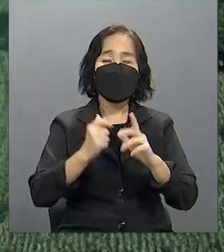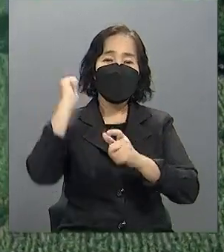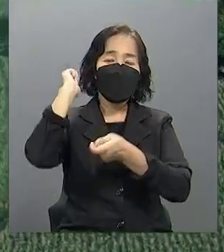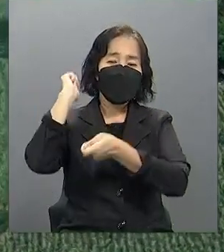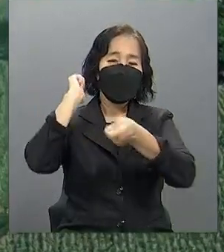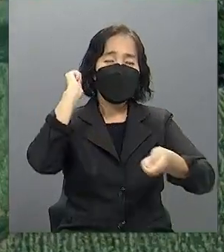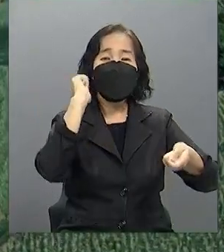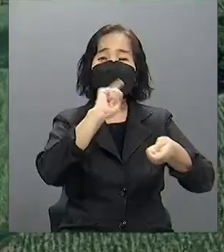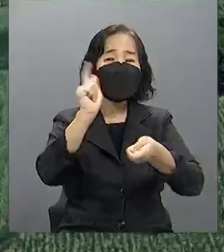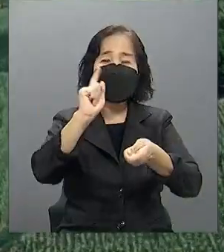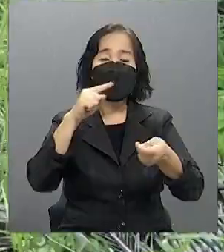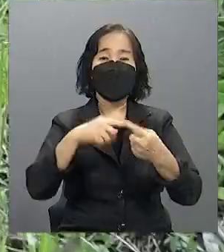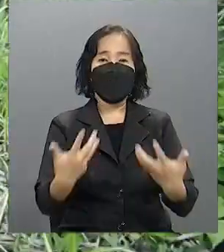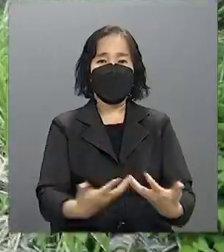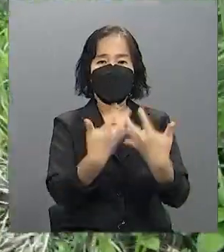จบ่อิ่มนี่นะครับ